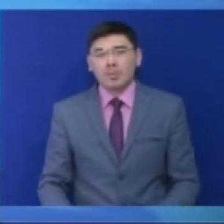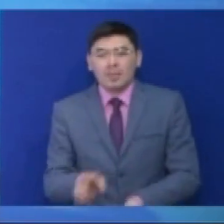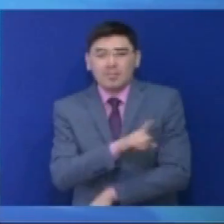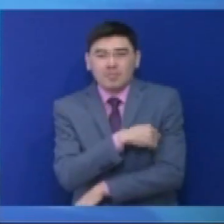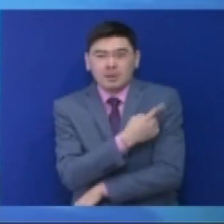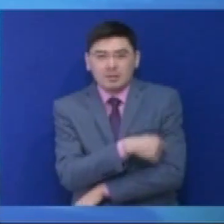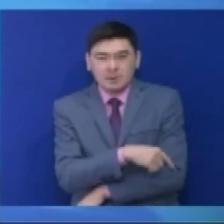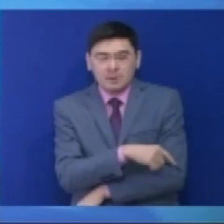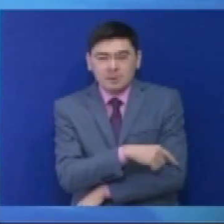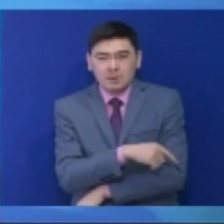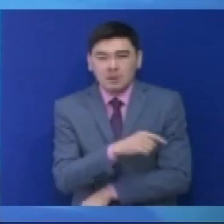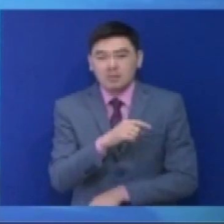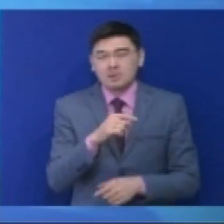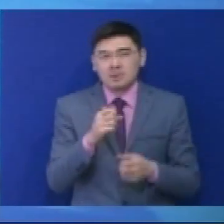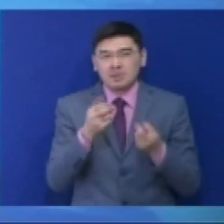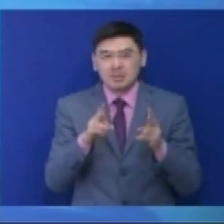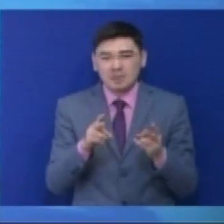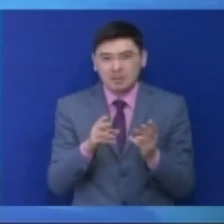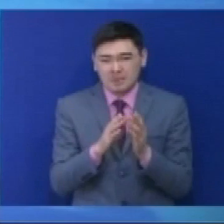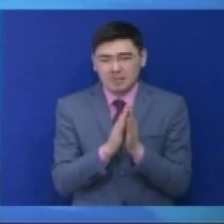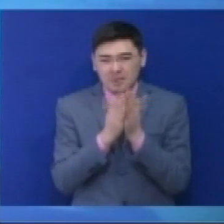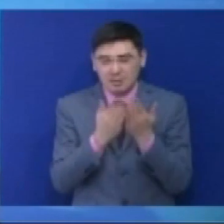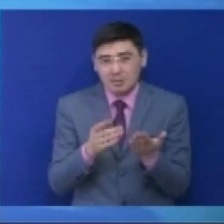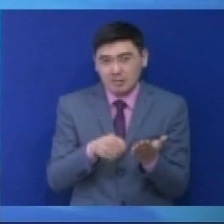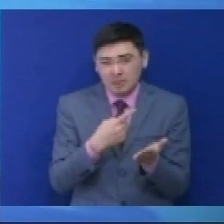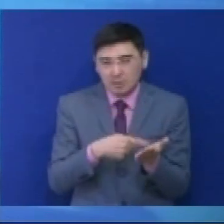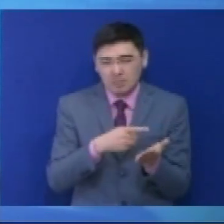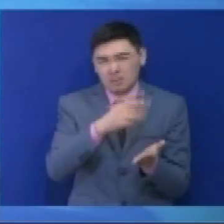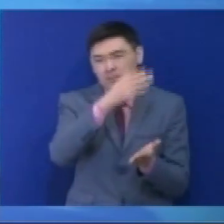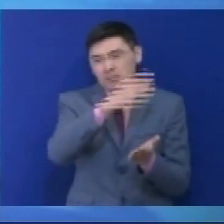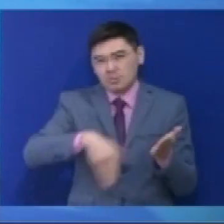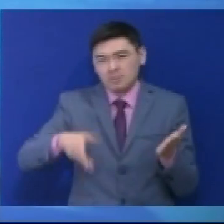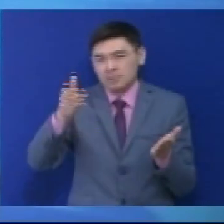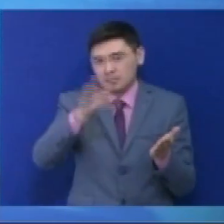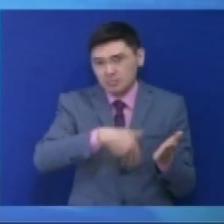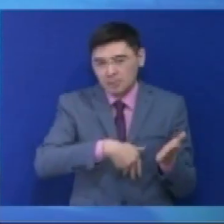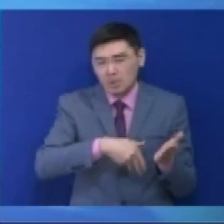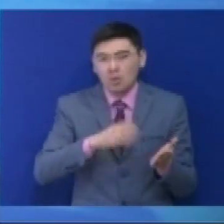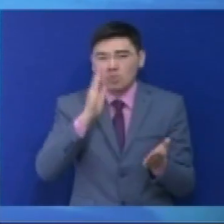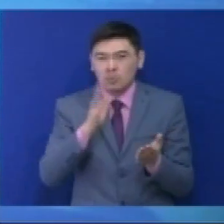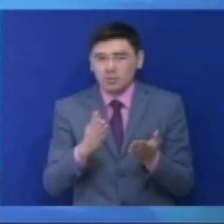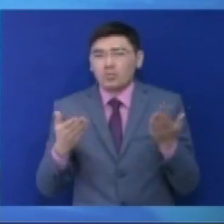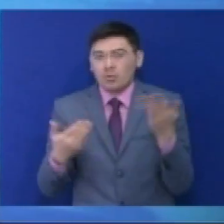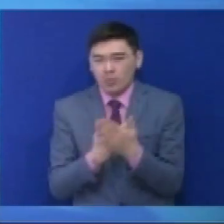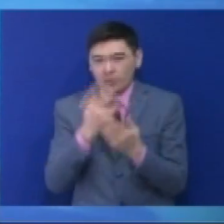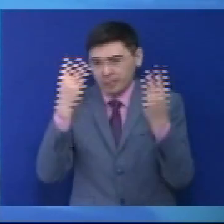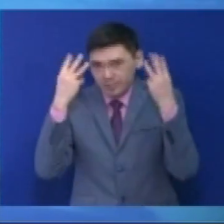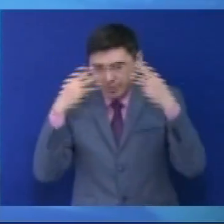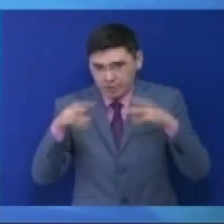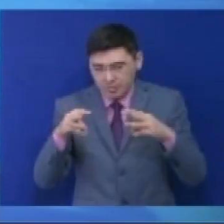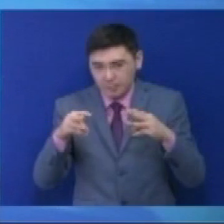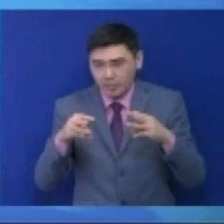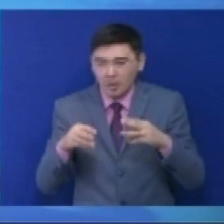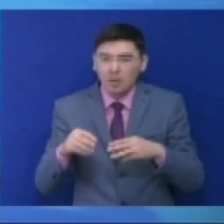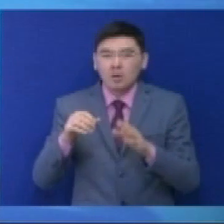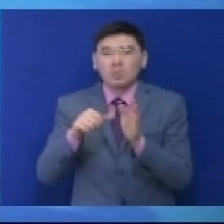Медицина саласында енді амбулаториялық карталар болмайды. Оның орнына электрондық денсаулық төлқұжаты қолданылмақ. Сондай-ақ бүгінде